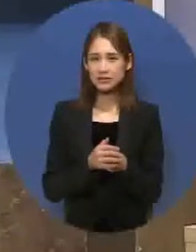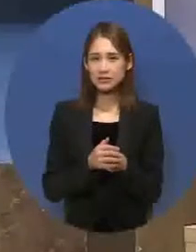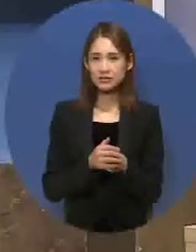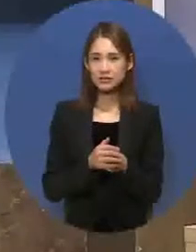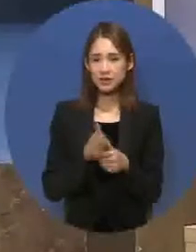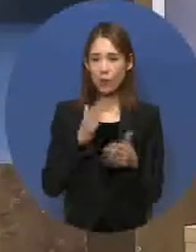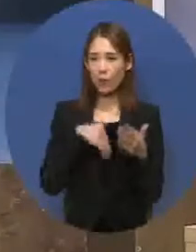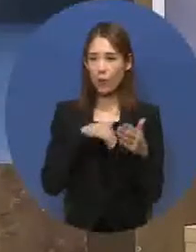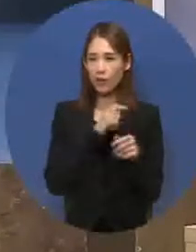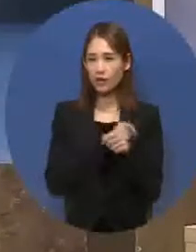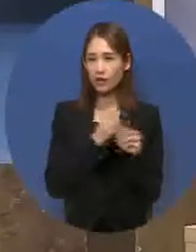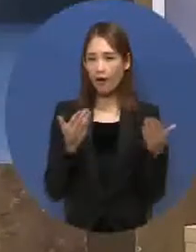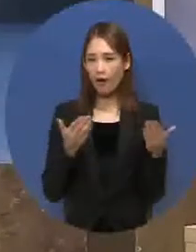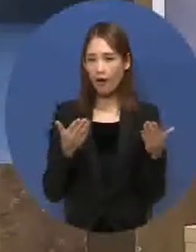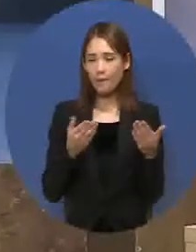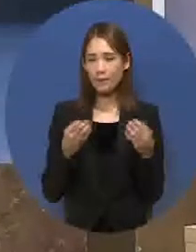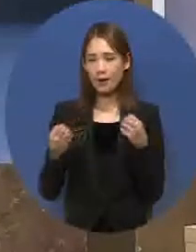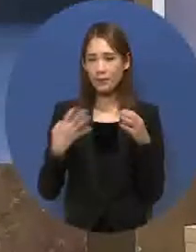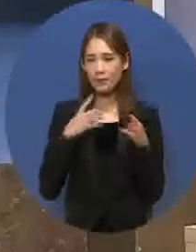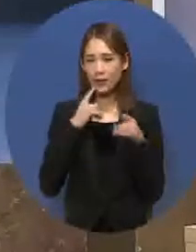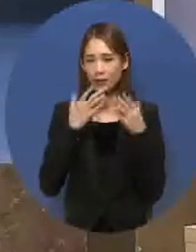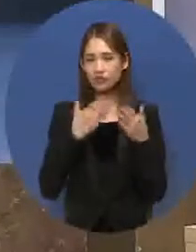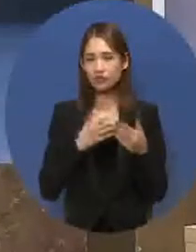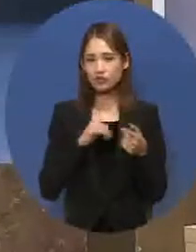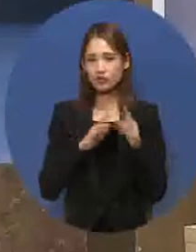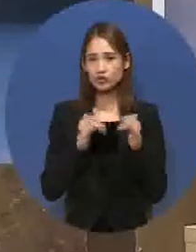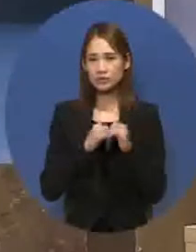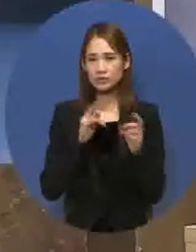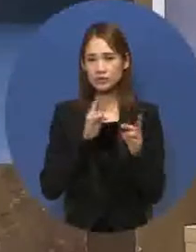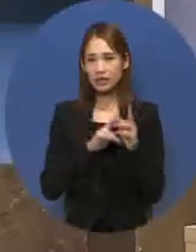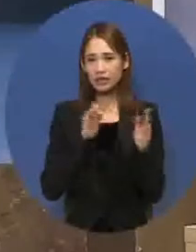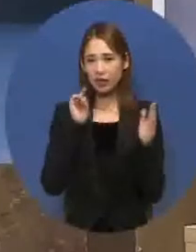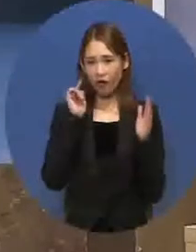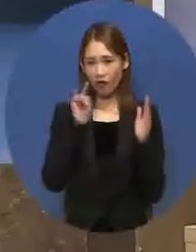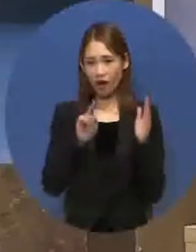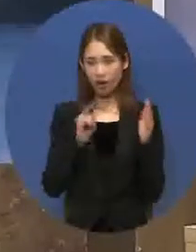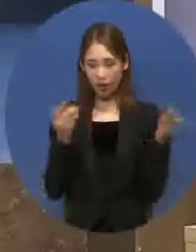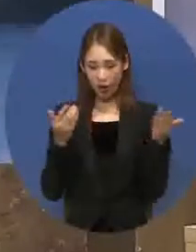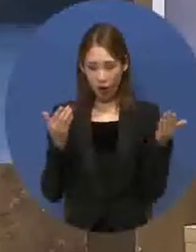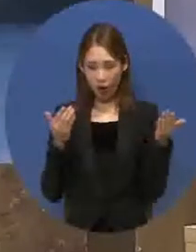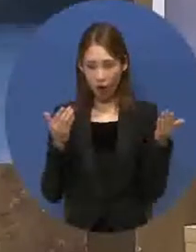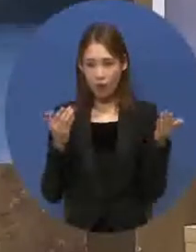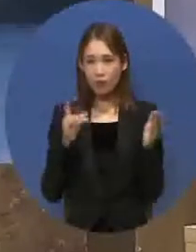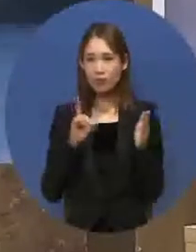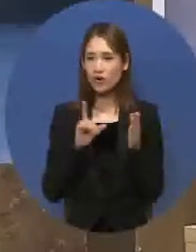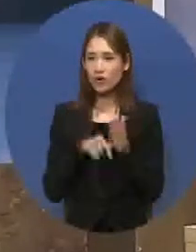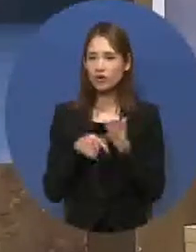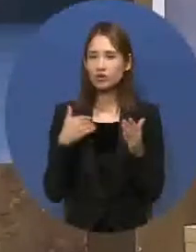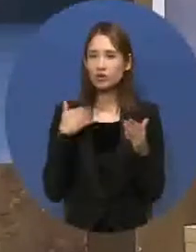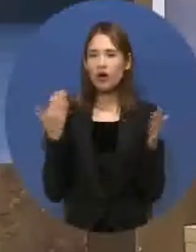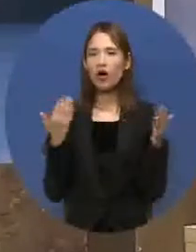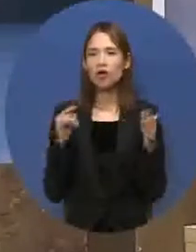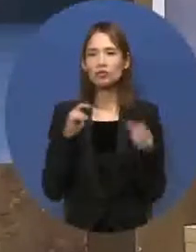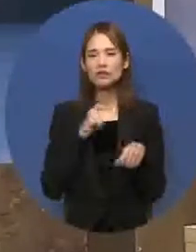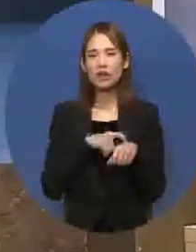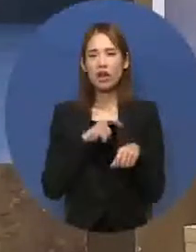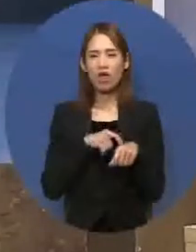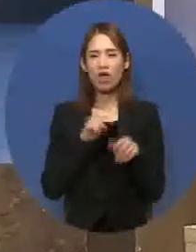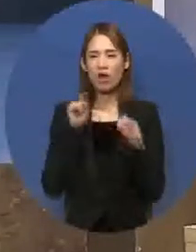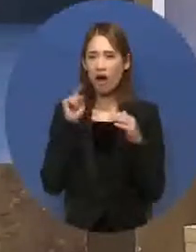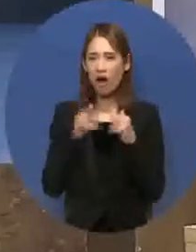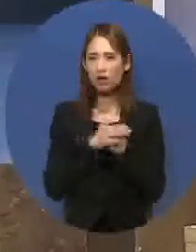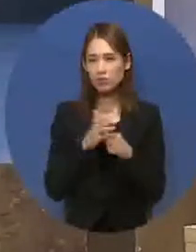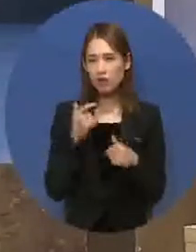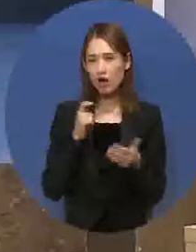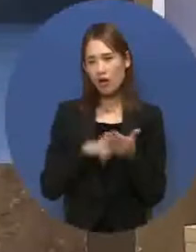공적인 업무를 보는 예를 들면 예, 말씀하신 것처럼 주민센터에 예, 예. 가서 예, 예. 업무를 볼 때도 저는 사실 업무 시간에 가야 되기 때문에 굉장히